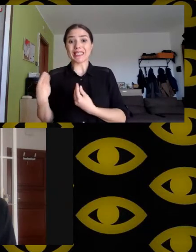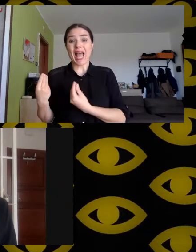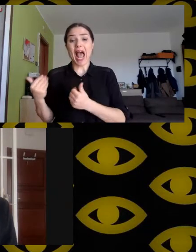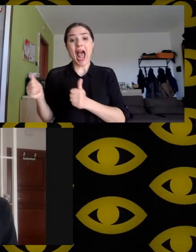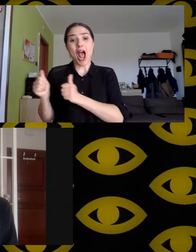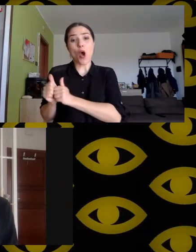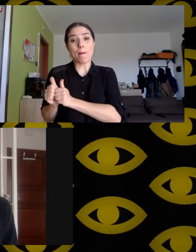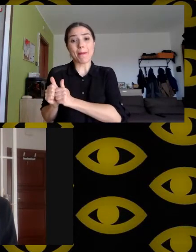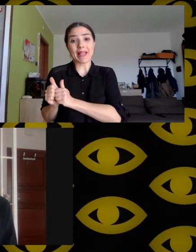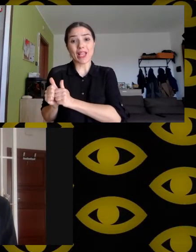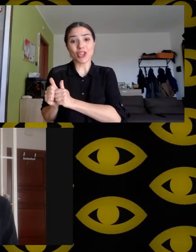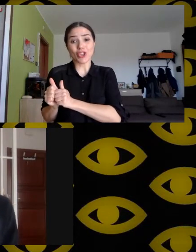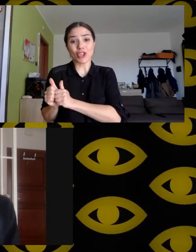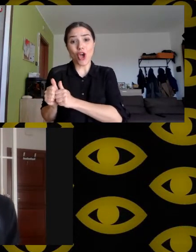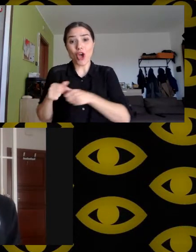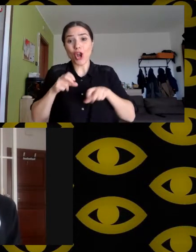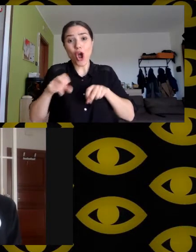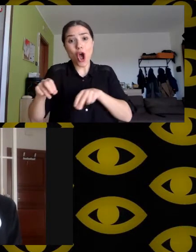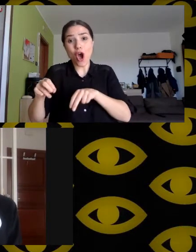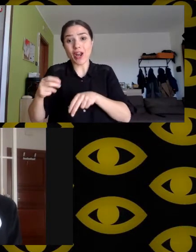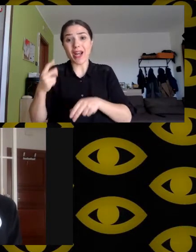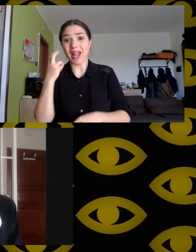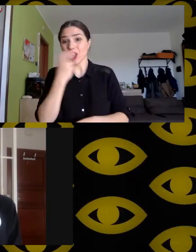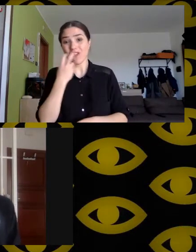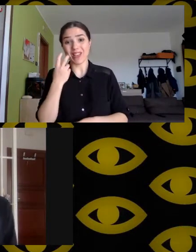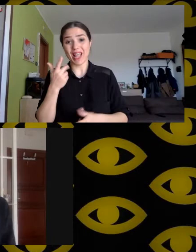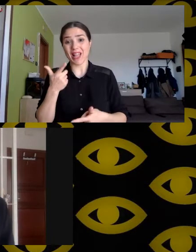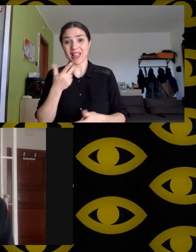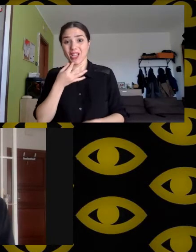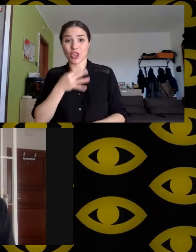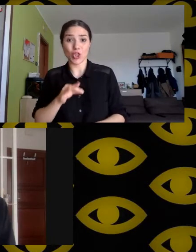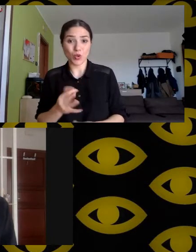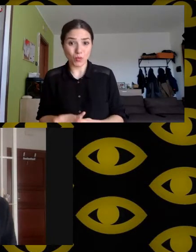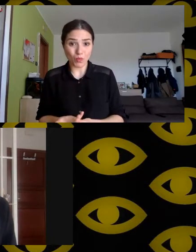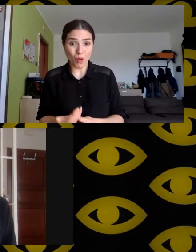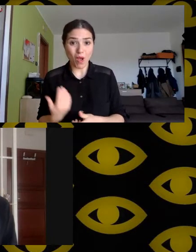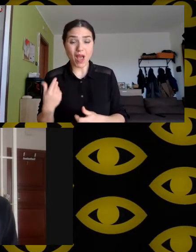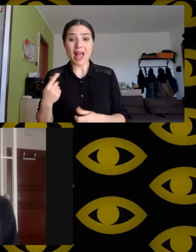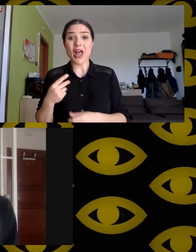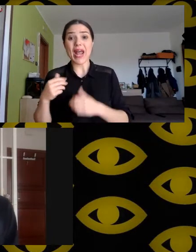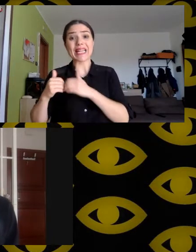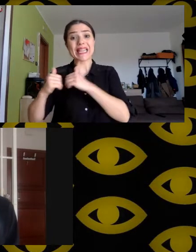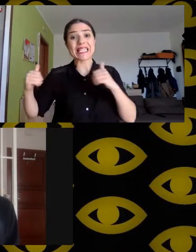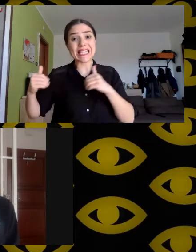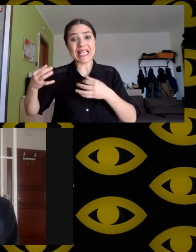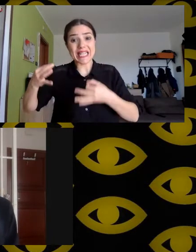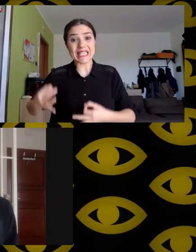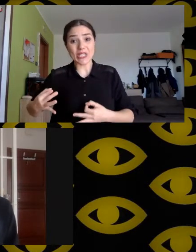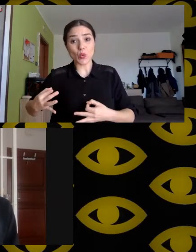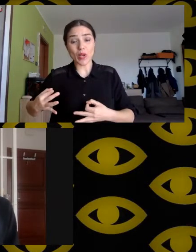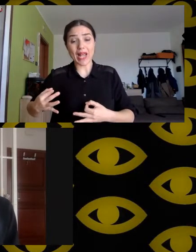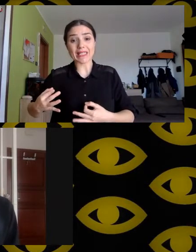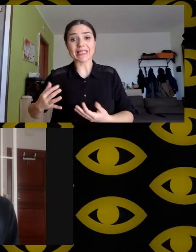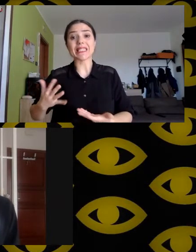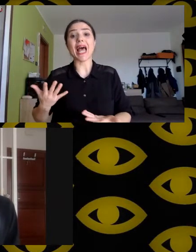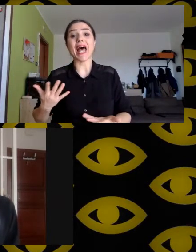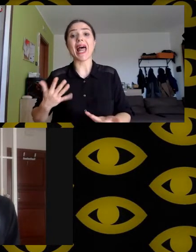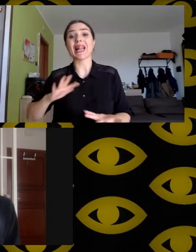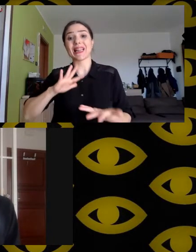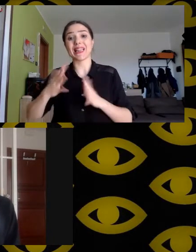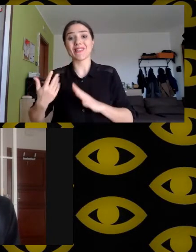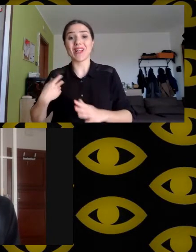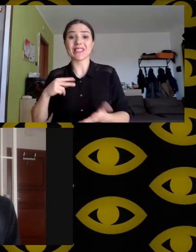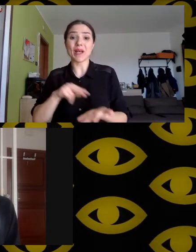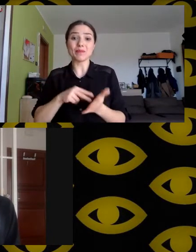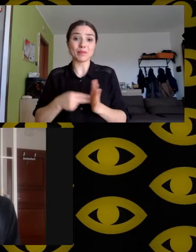correre. Senza considerare che per molti atleti paralimpici lo sport è tutto, è proprio un modo di